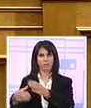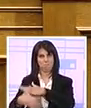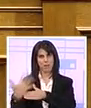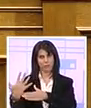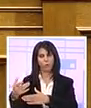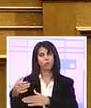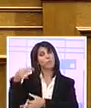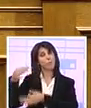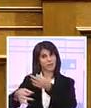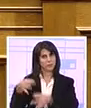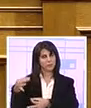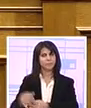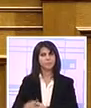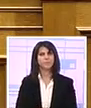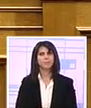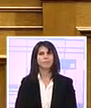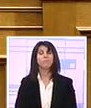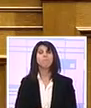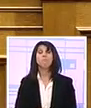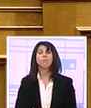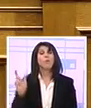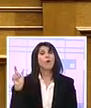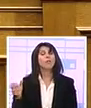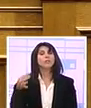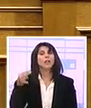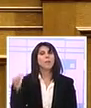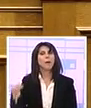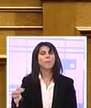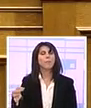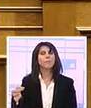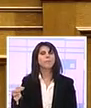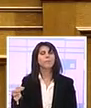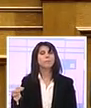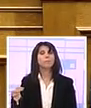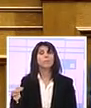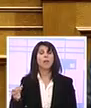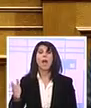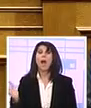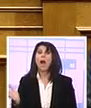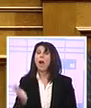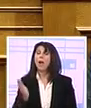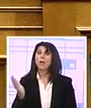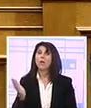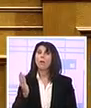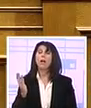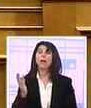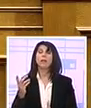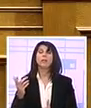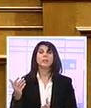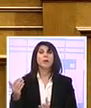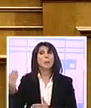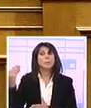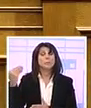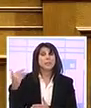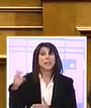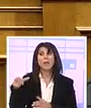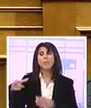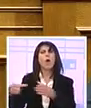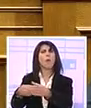ομάδα να λέει ότι ακόμα και δυνάμεις που πρώτες πρότειναν